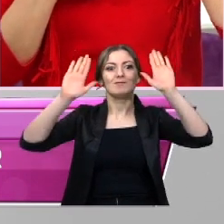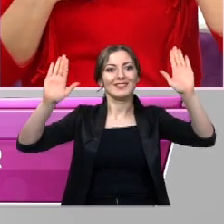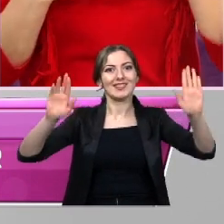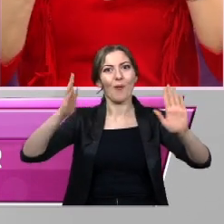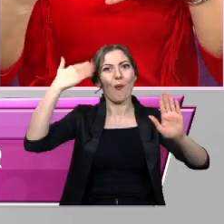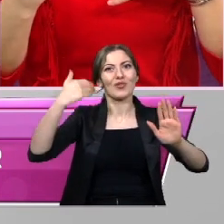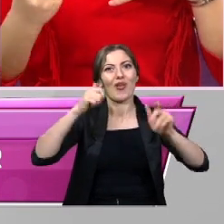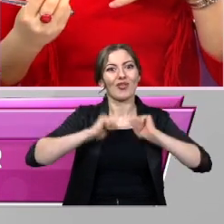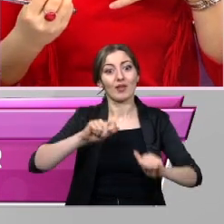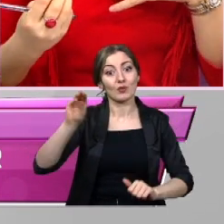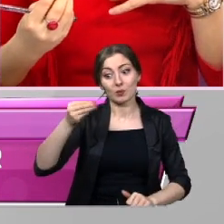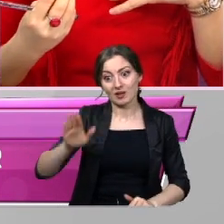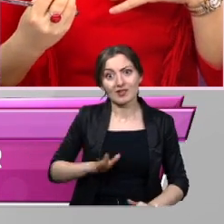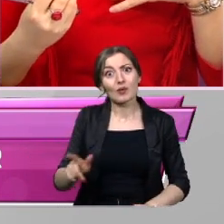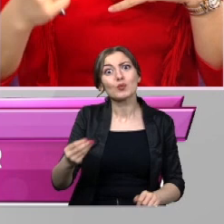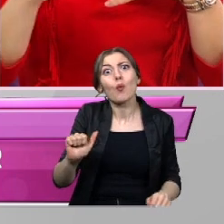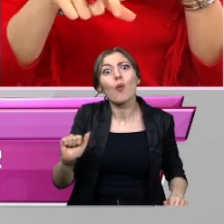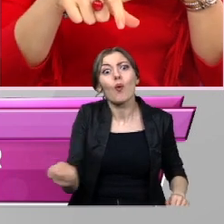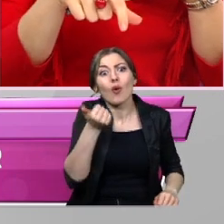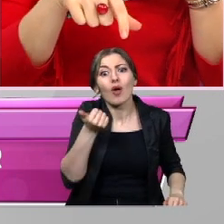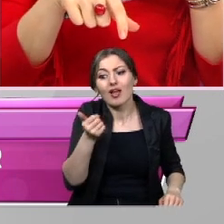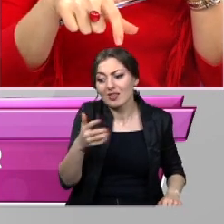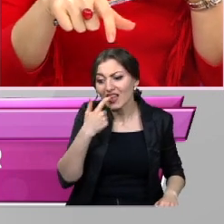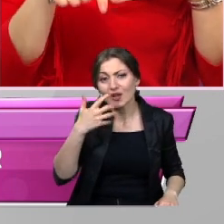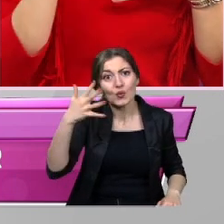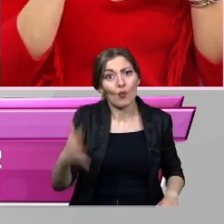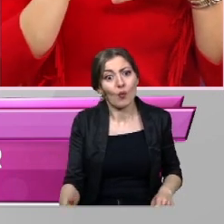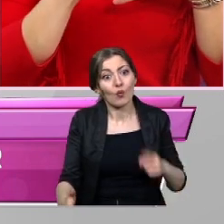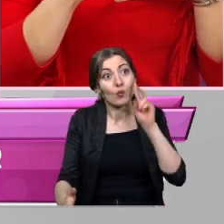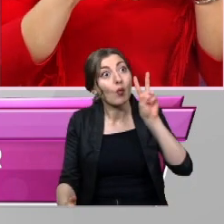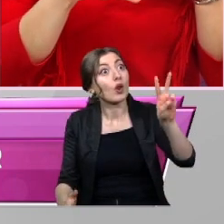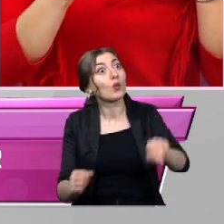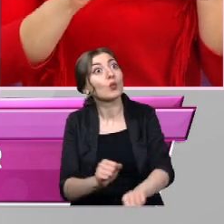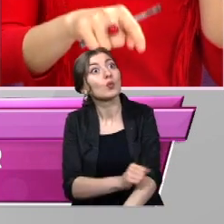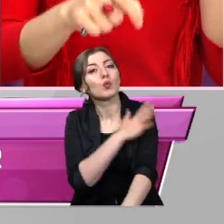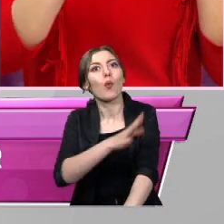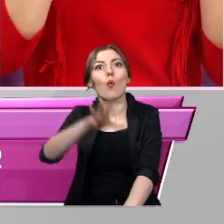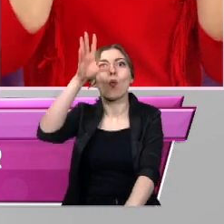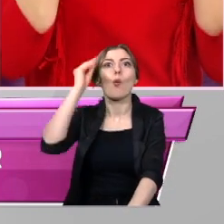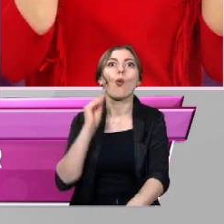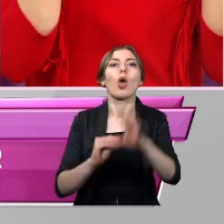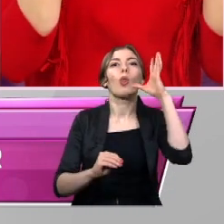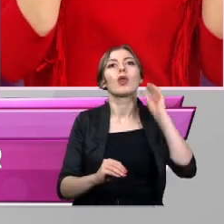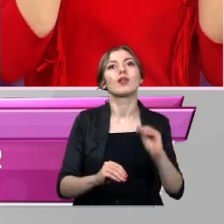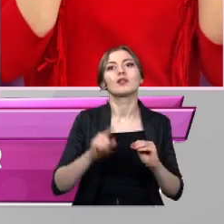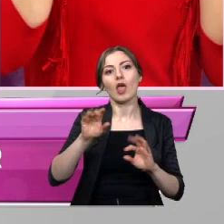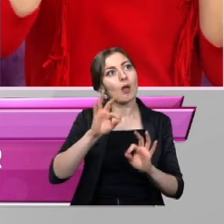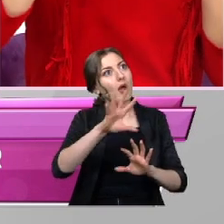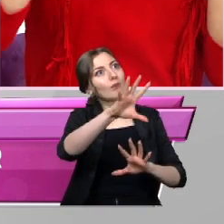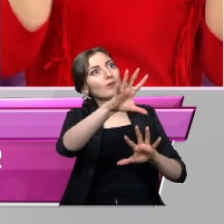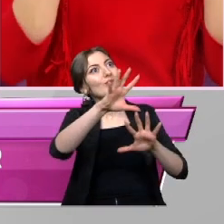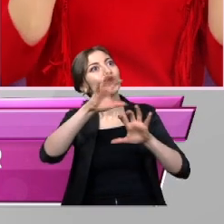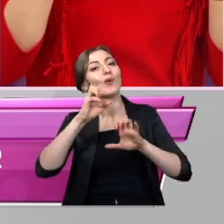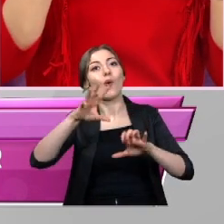falan yapıyorlar çocuklar için o kadar kıymetli ki daha küçücük yaşından duyguyu öğreniyor o Duygu Hem onun duygusu